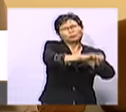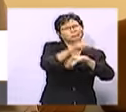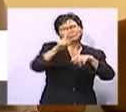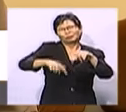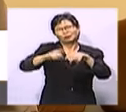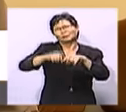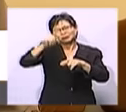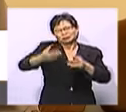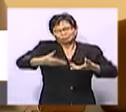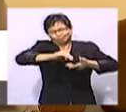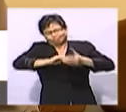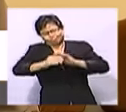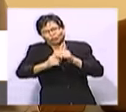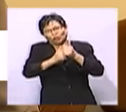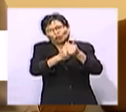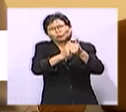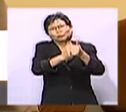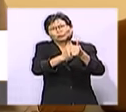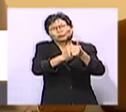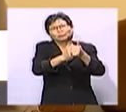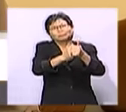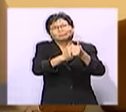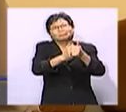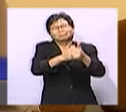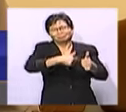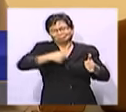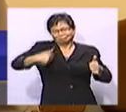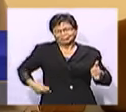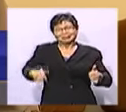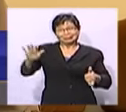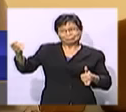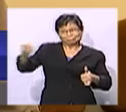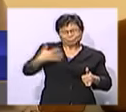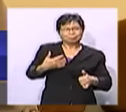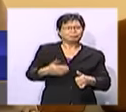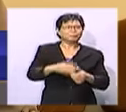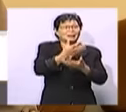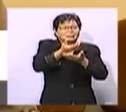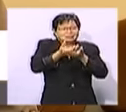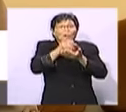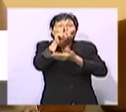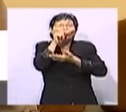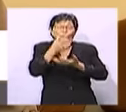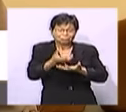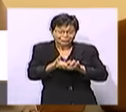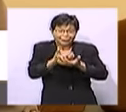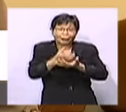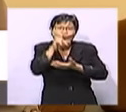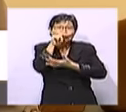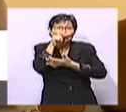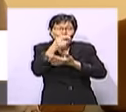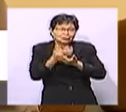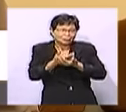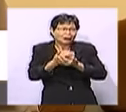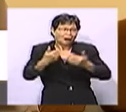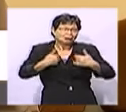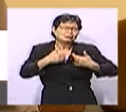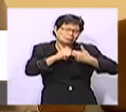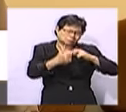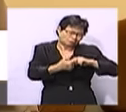mengikut piawaian negara China dan juga tentang sarang burung yang ada